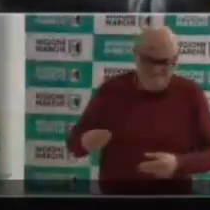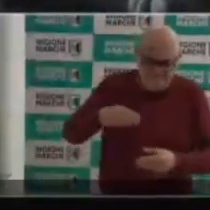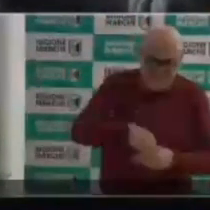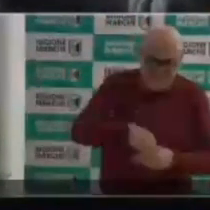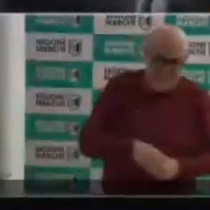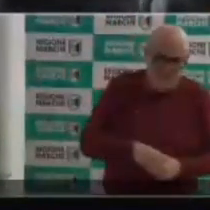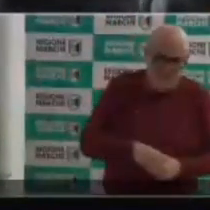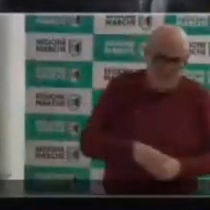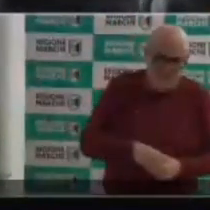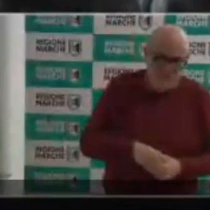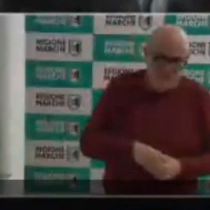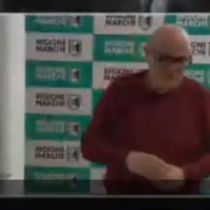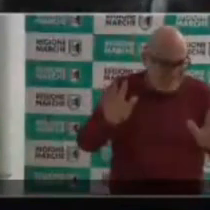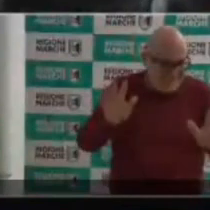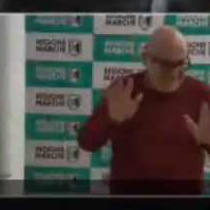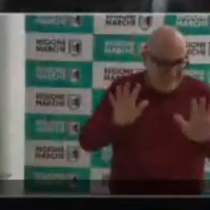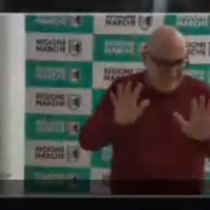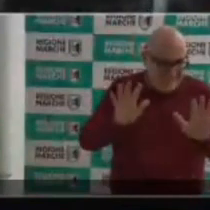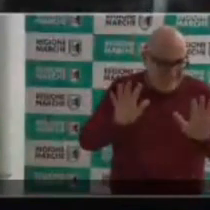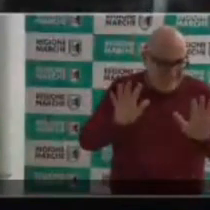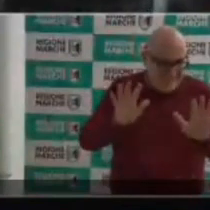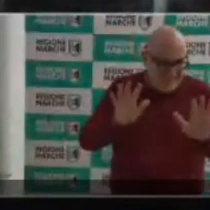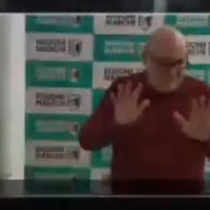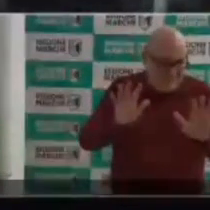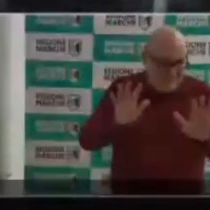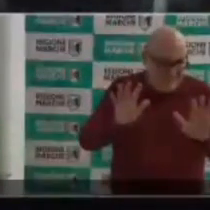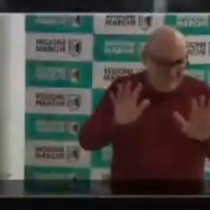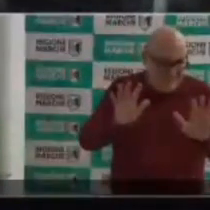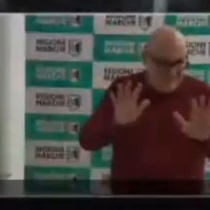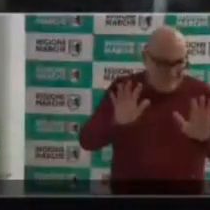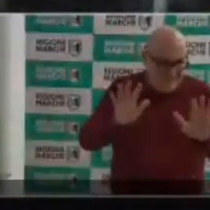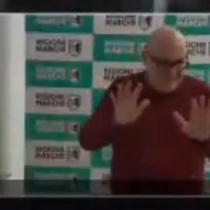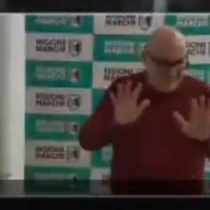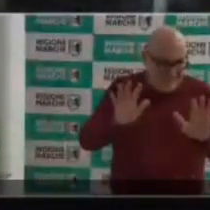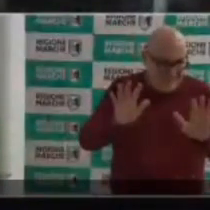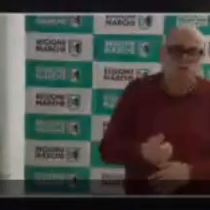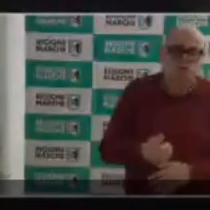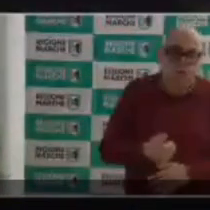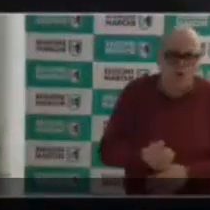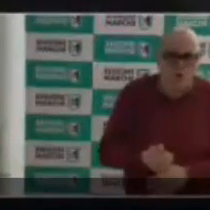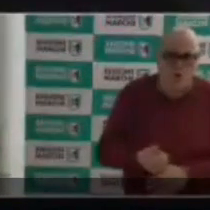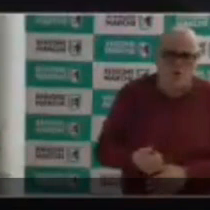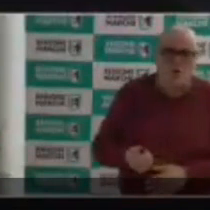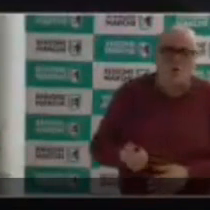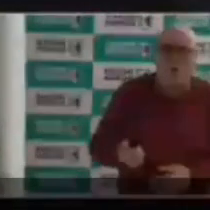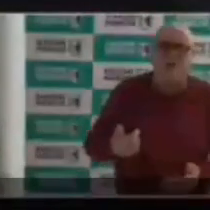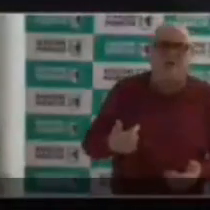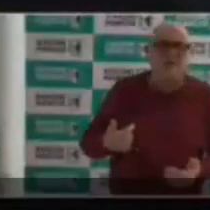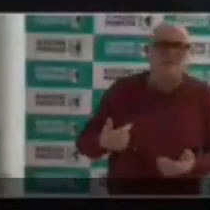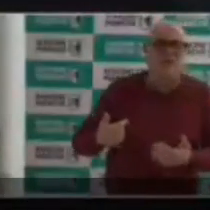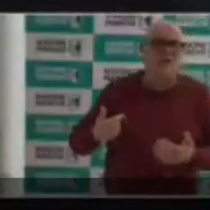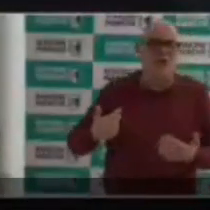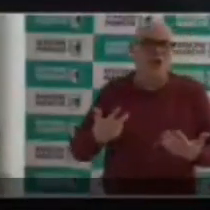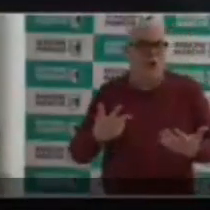Per esempio, uno c'è, guarda, io sto da solo con un figlio di dottore di etica che ha 80 anni,